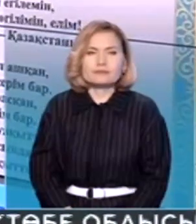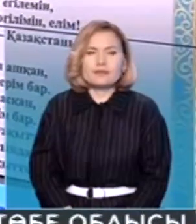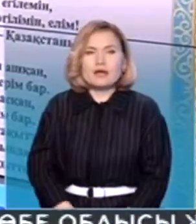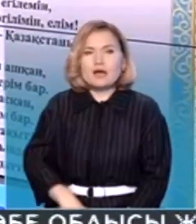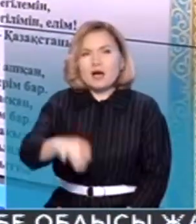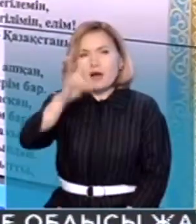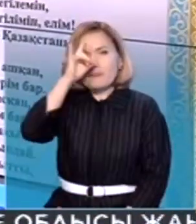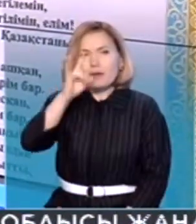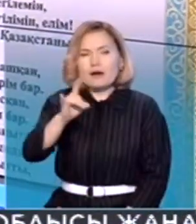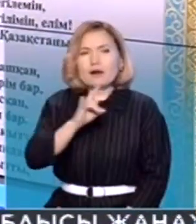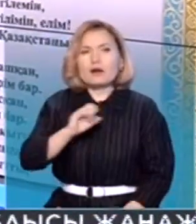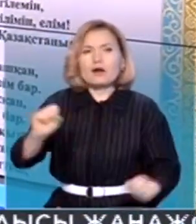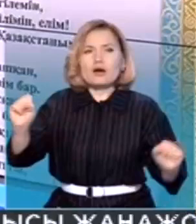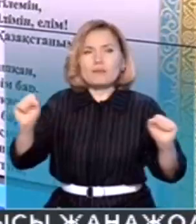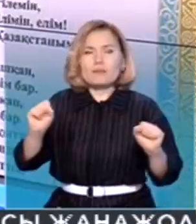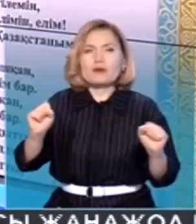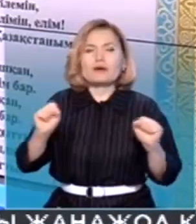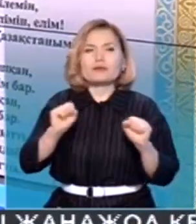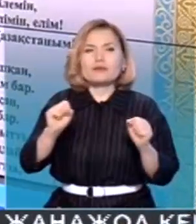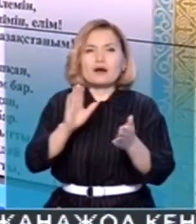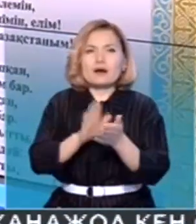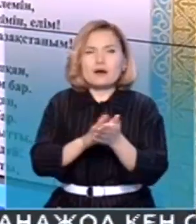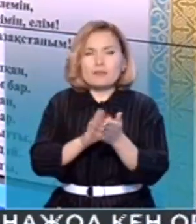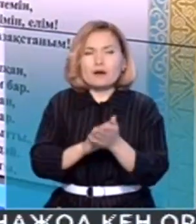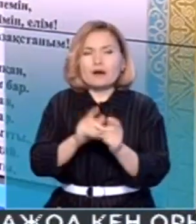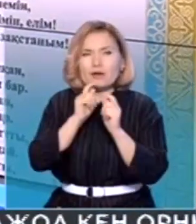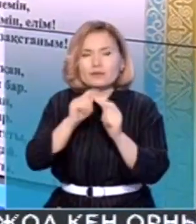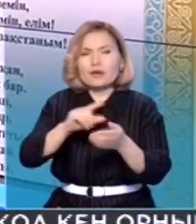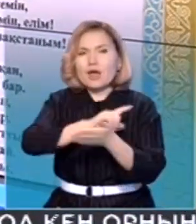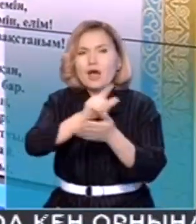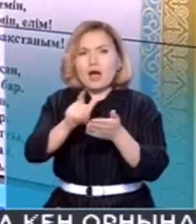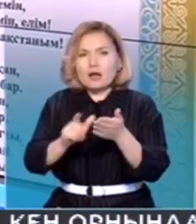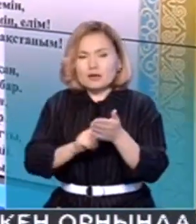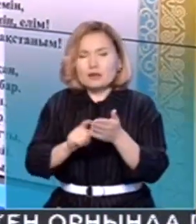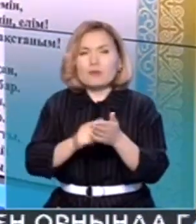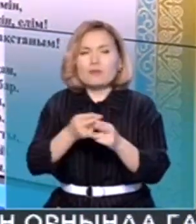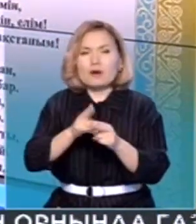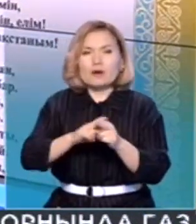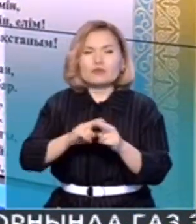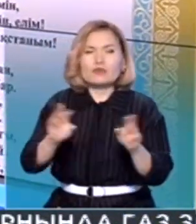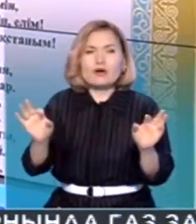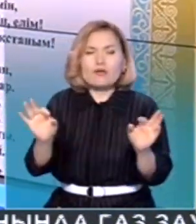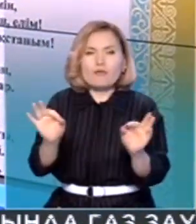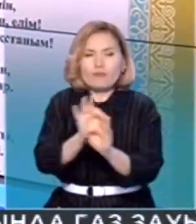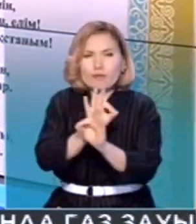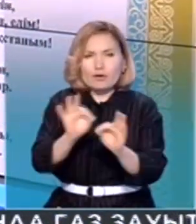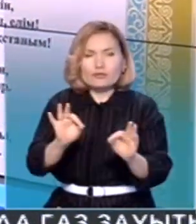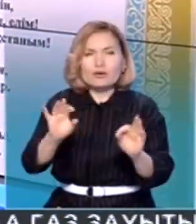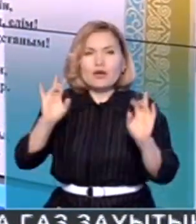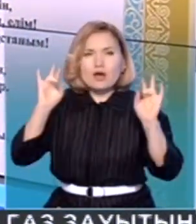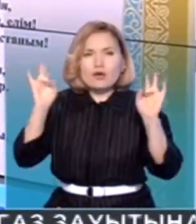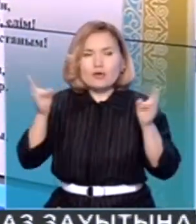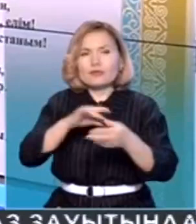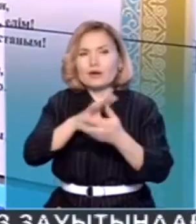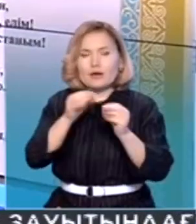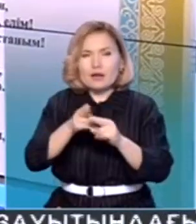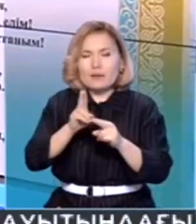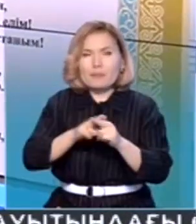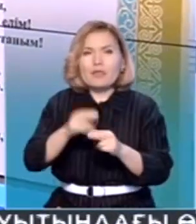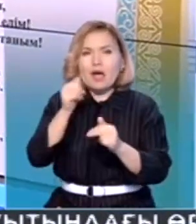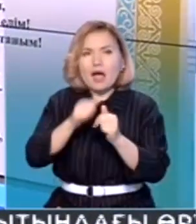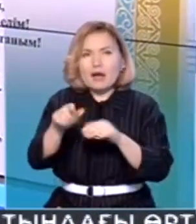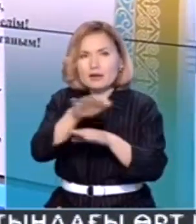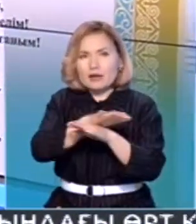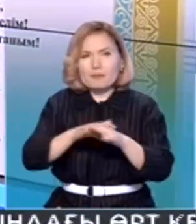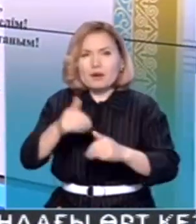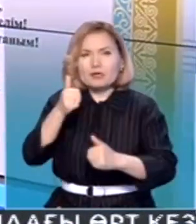Ел чемпиондарын марапаттау сәтінде қосылған әнұранға қатысты видео әлеуметтік желіде кең тарап жатыр. Финалдық бәсекенің регламенті бойынша әр елдің